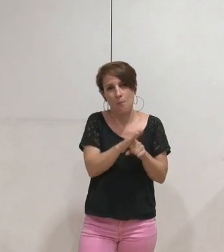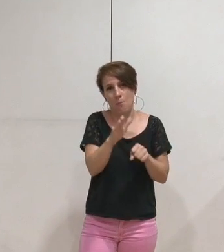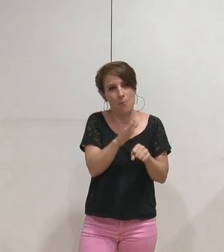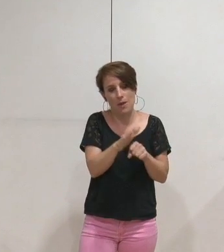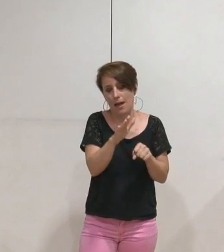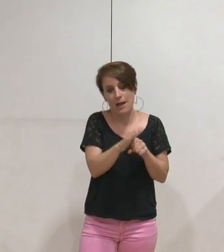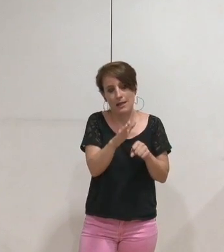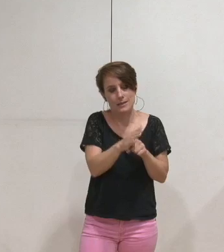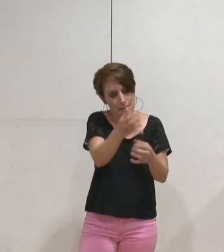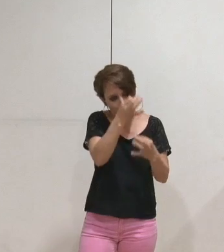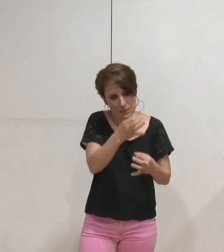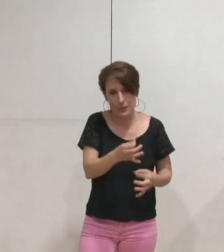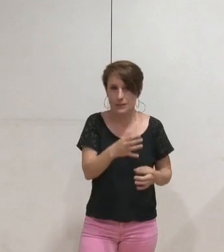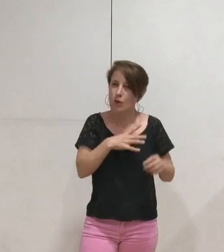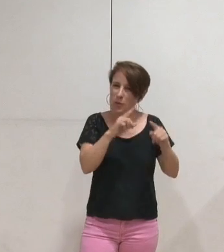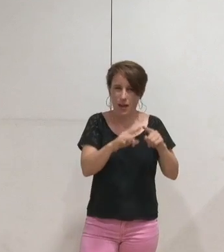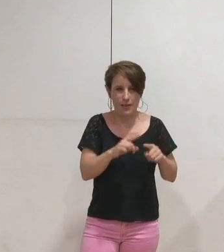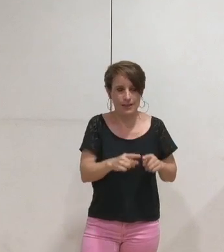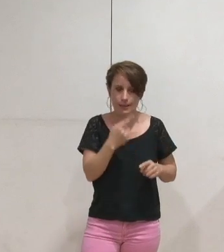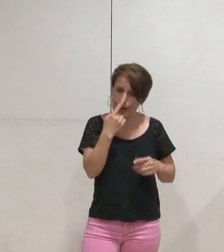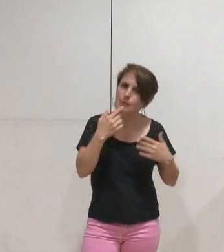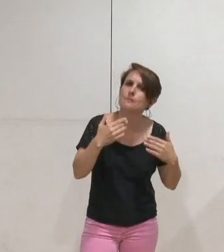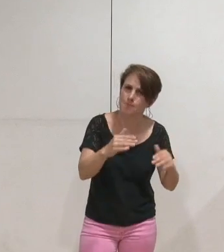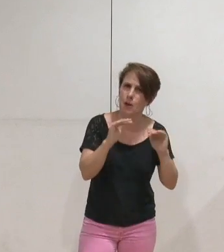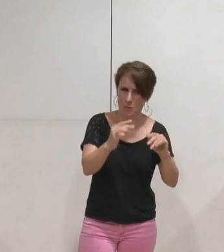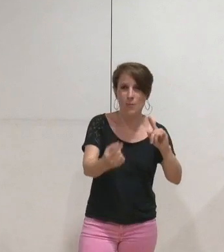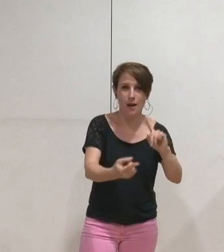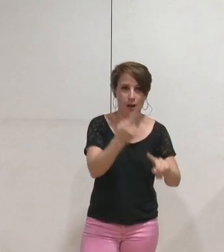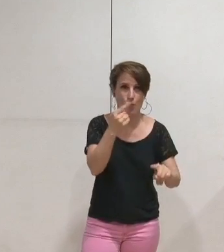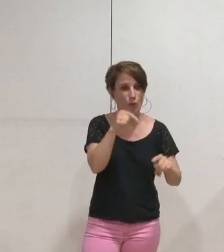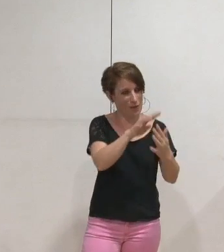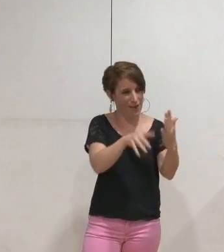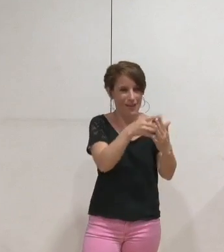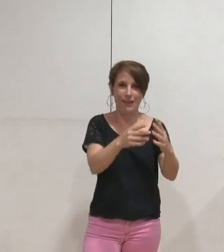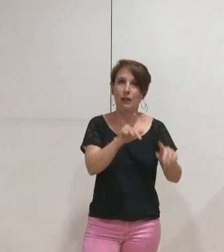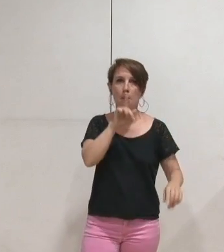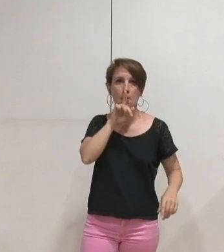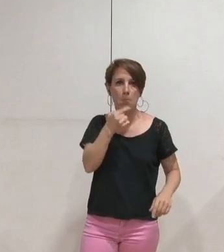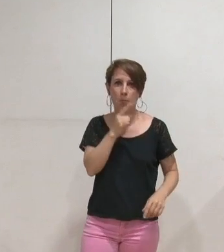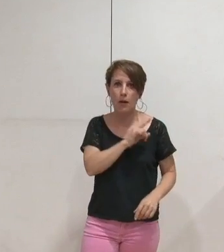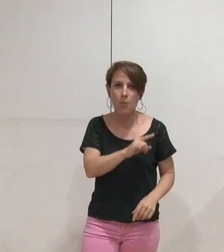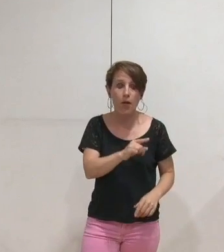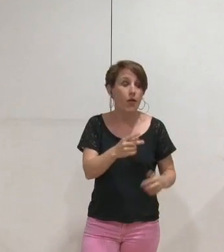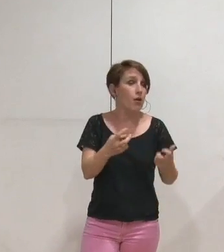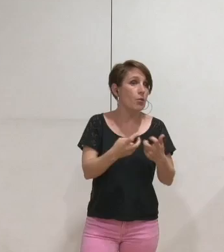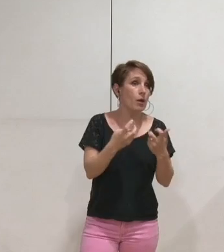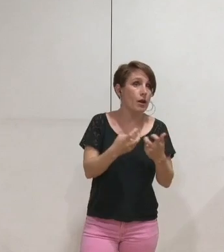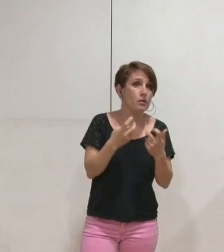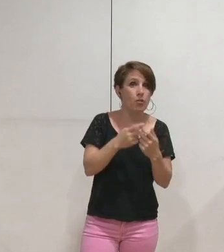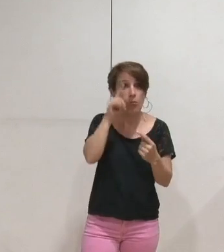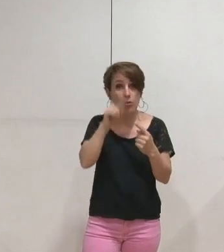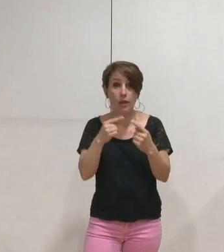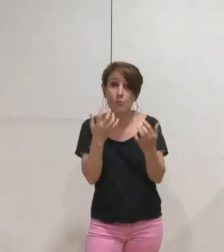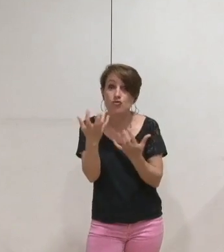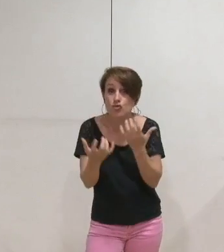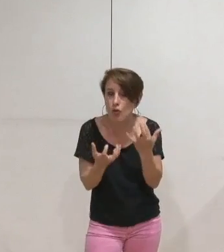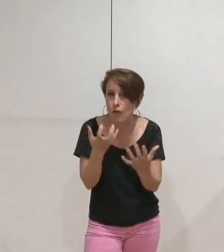de détails qui ne sont pas anodin sur le plan financier qui ne sont pas évoqués dans cette grille tarifaire notamment la question du chauffage qui